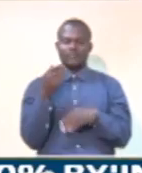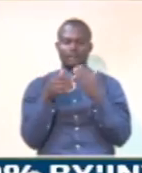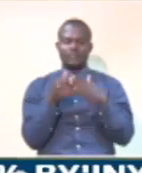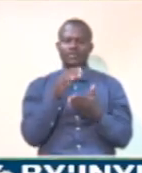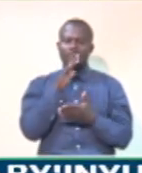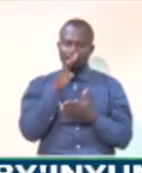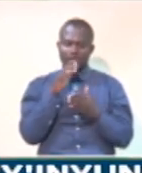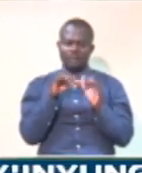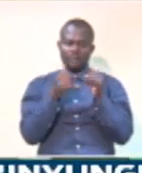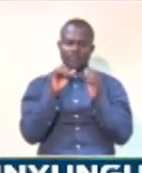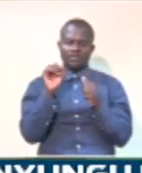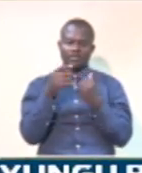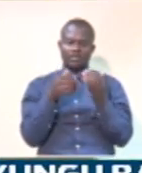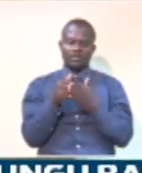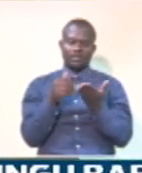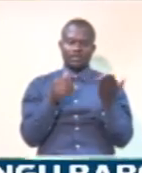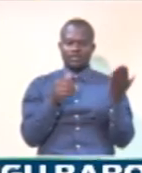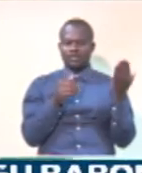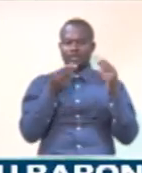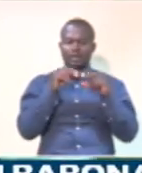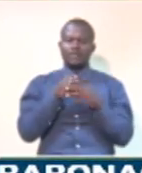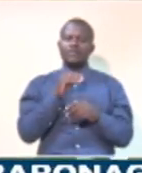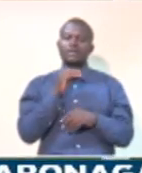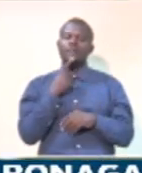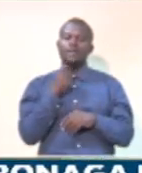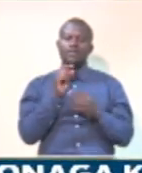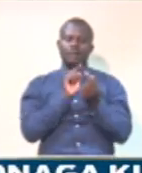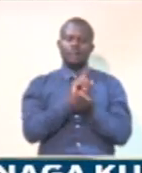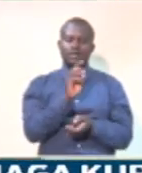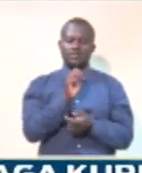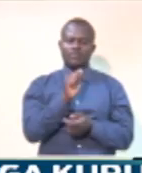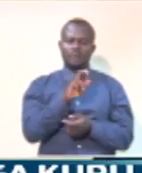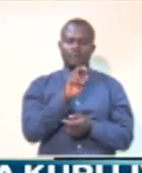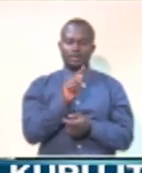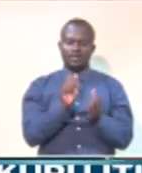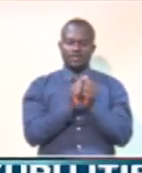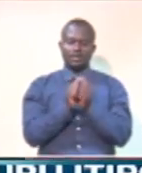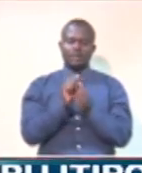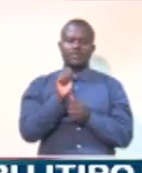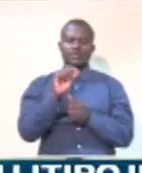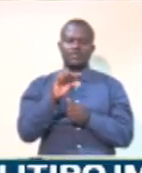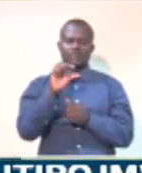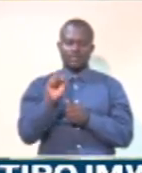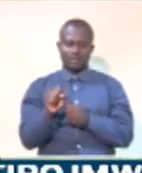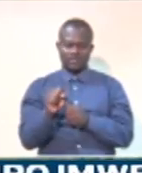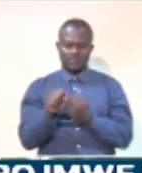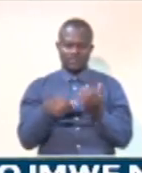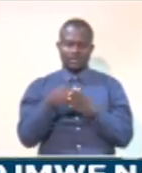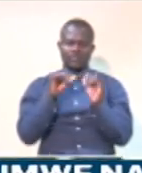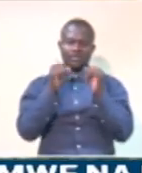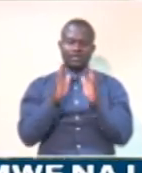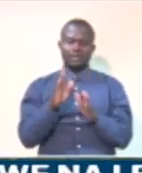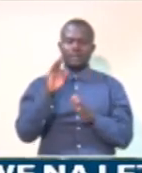hasigaye umukino wa mbere w'ikirarane uzaba kuri uyu wa mbere ugahuza Zamalek na GS Petrolier yo muri Algeria imikino